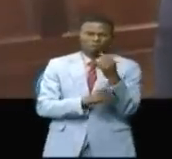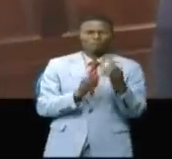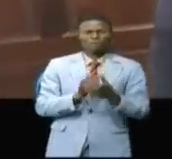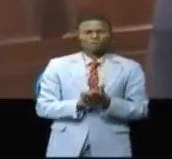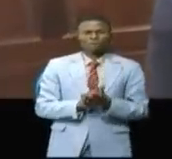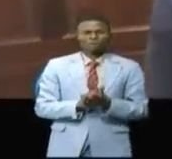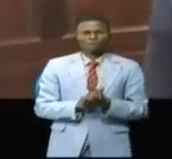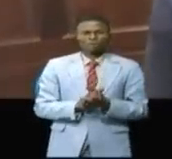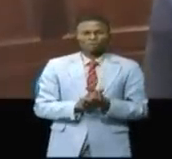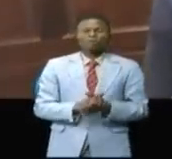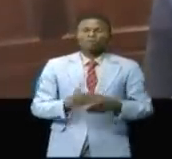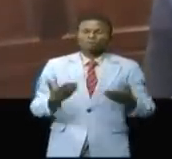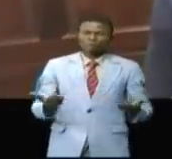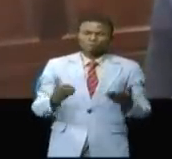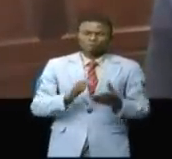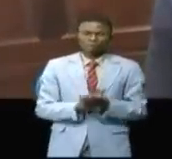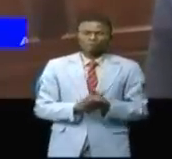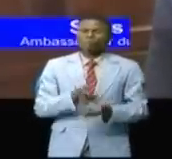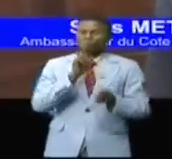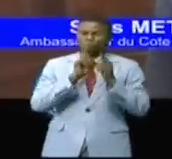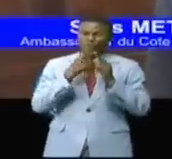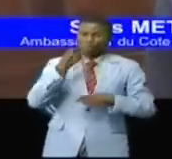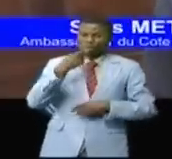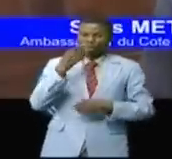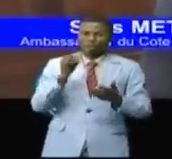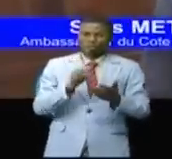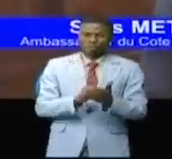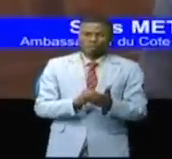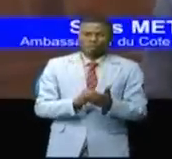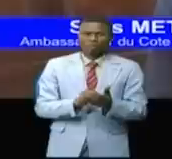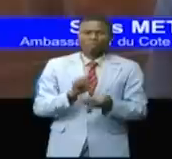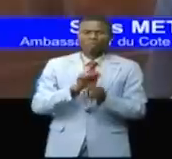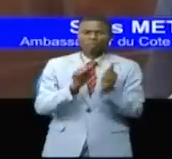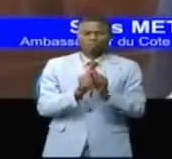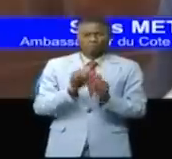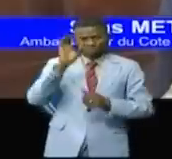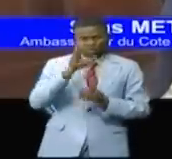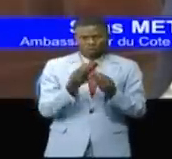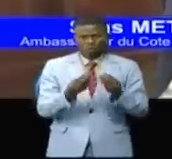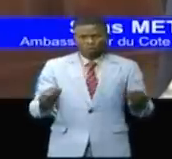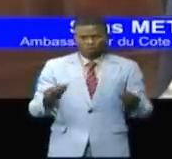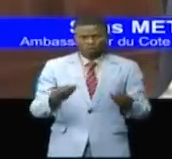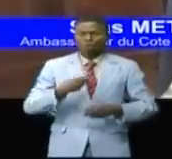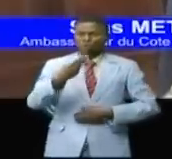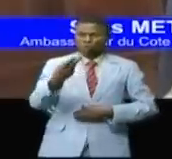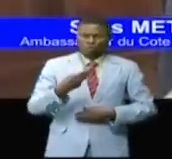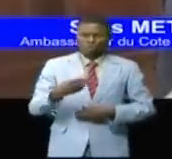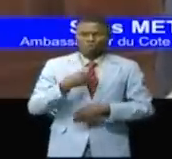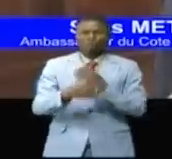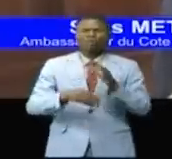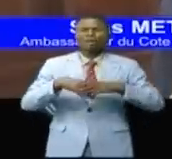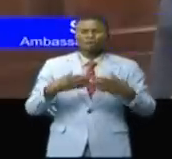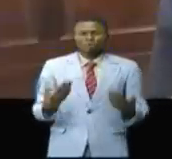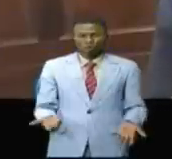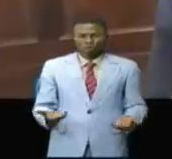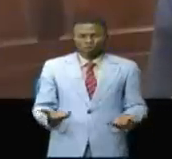donc il a été question de voir nouveau la population sait qu'il est allé défaire